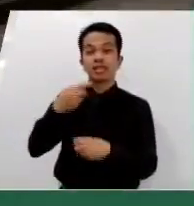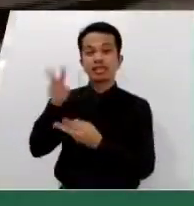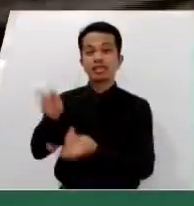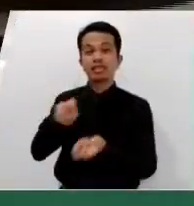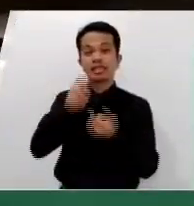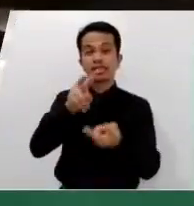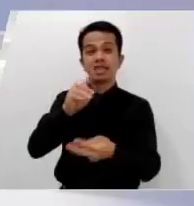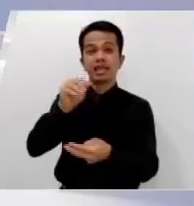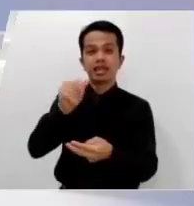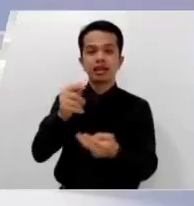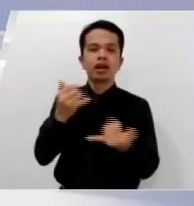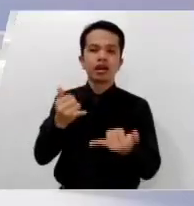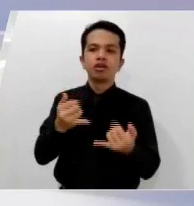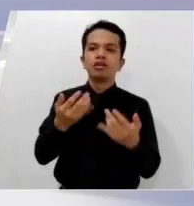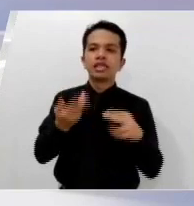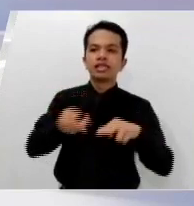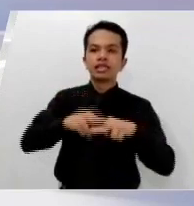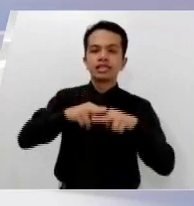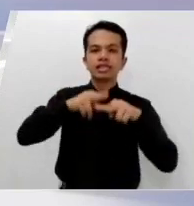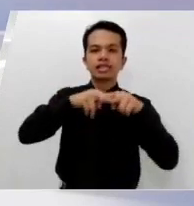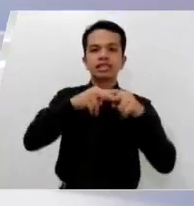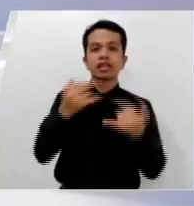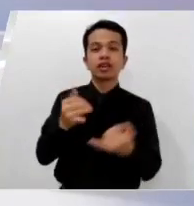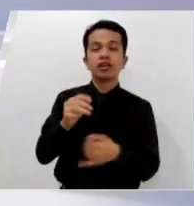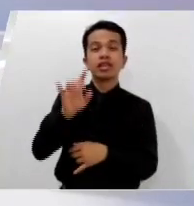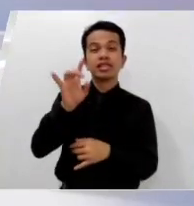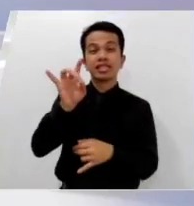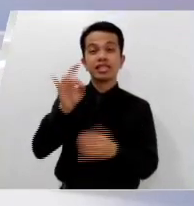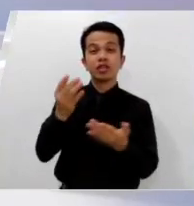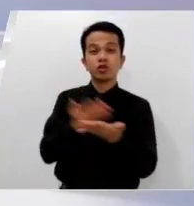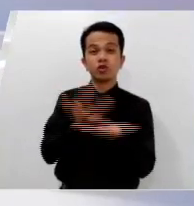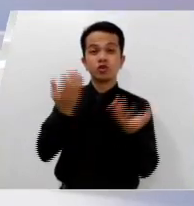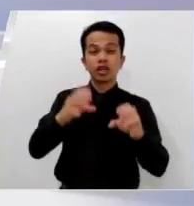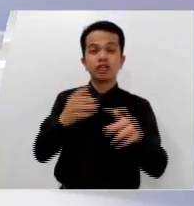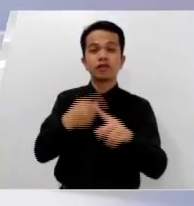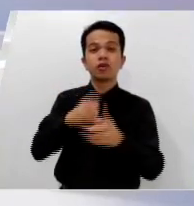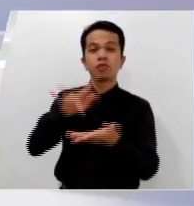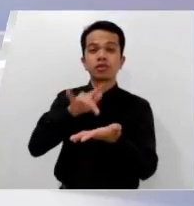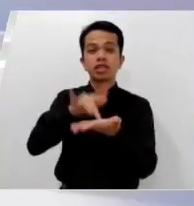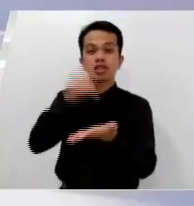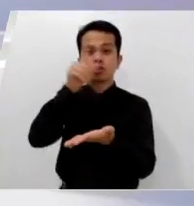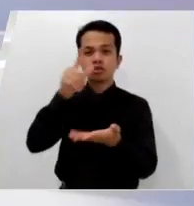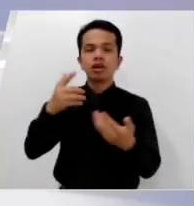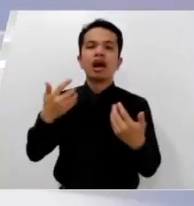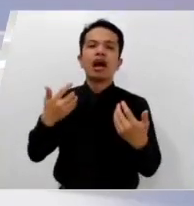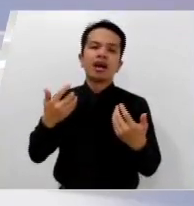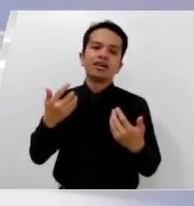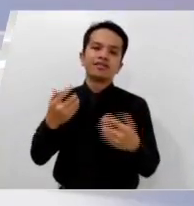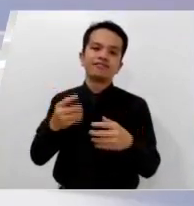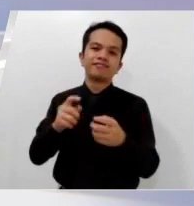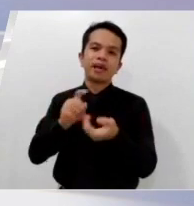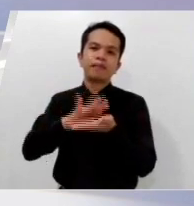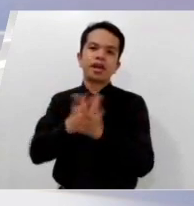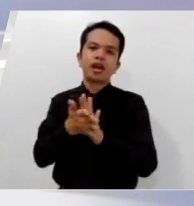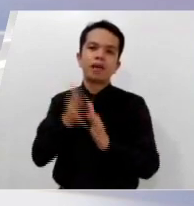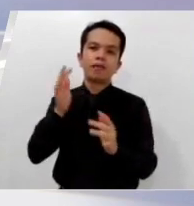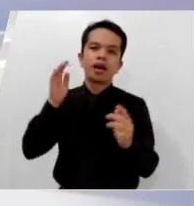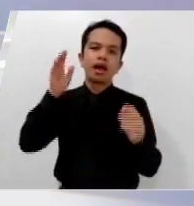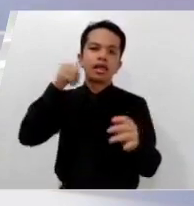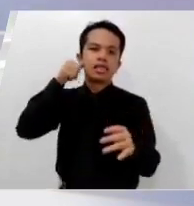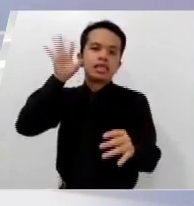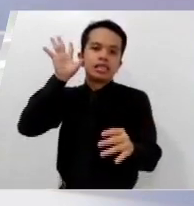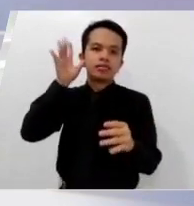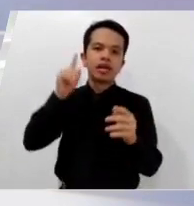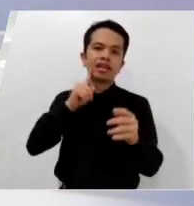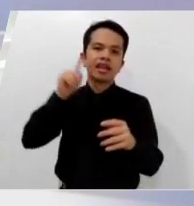na naitala sa bansa. Sa 8 bagong kaso, isang babae mula Central Luzon ang nakaranas ng hearing loss dahil sa kwitis. Babala ng DOH, umaabot